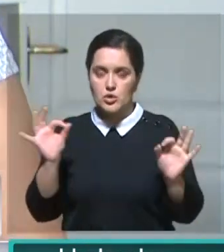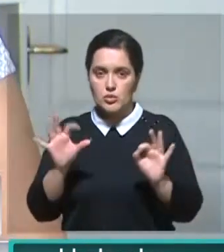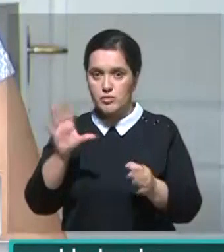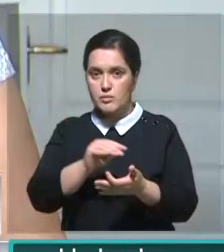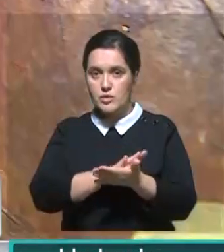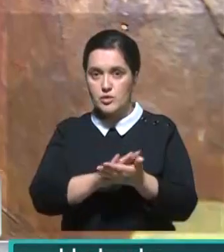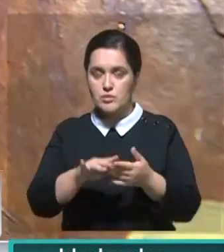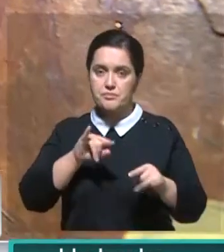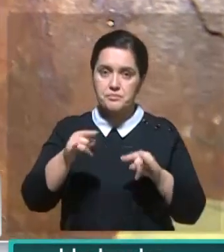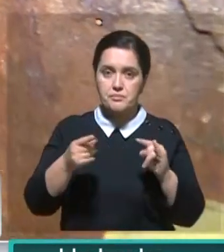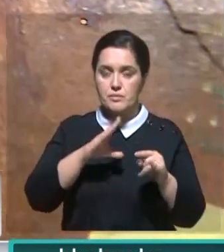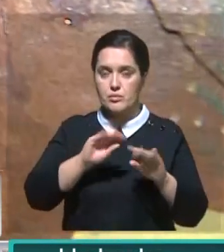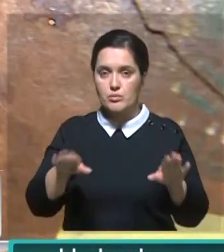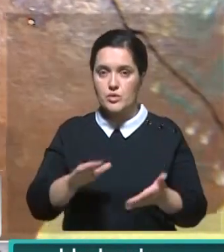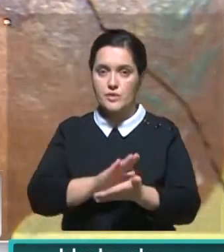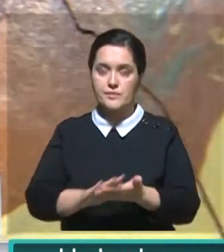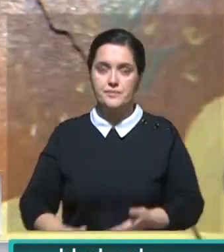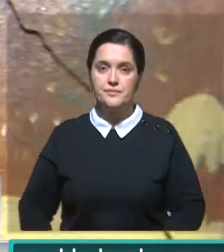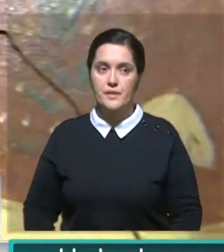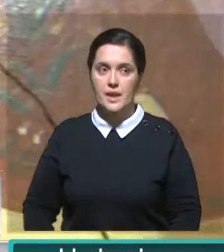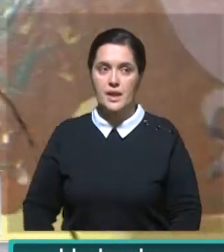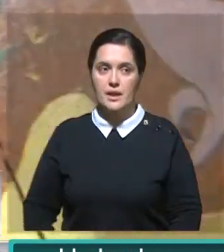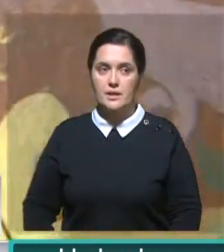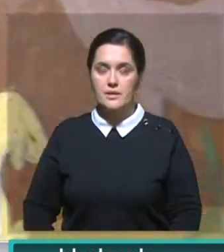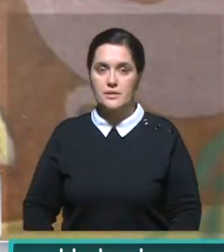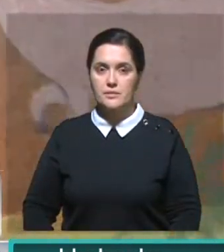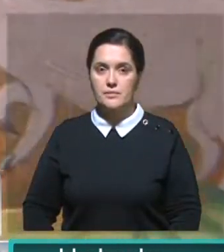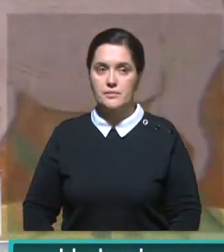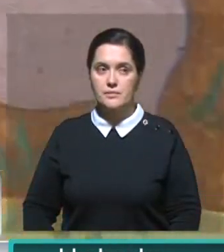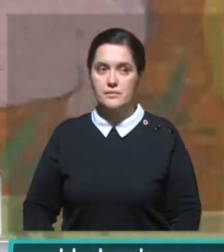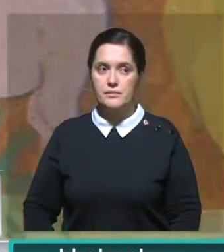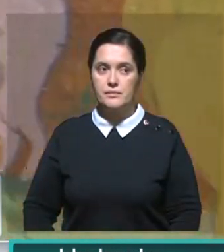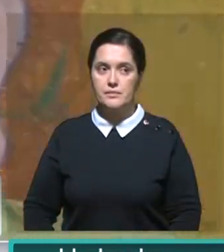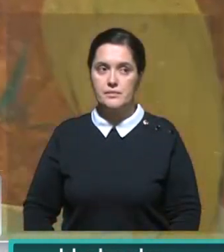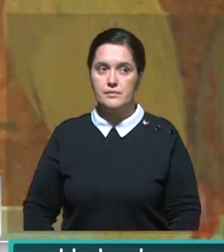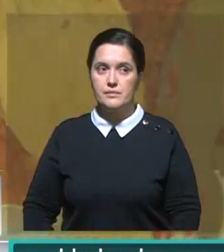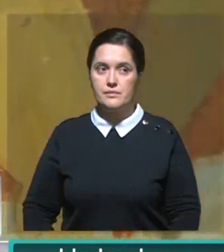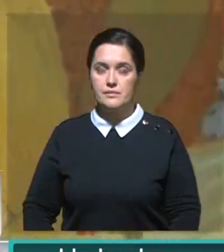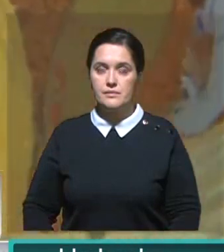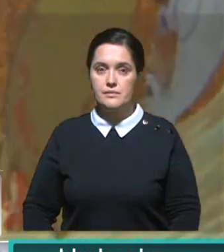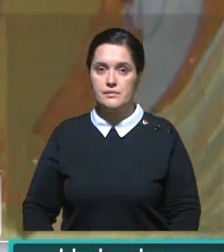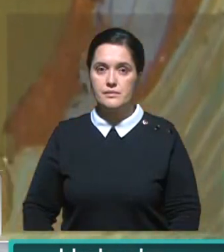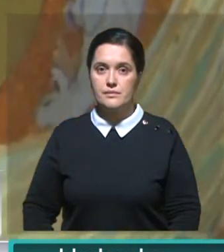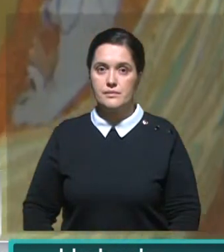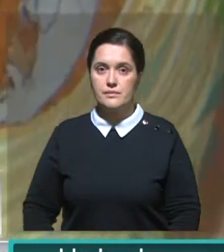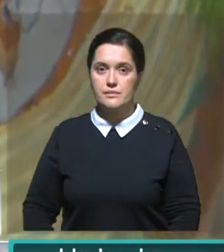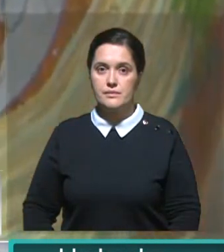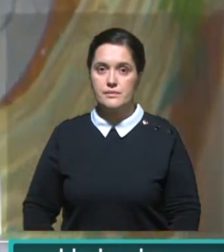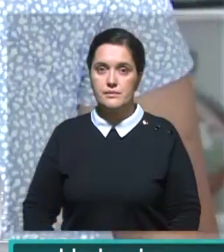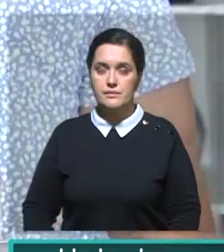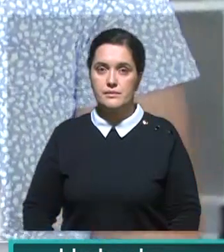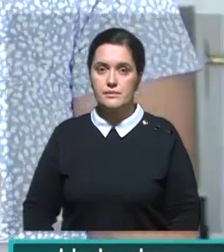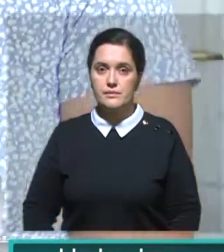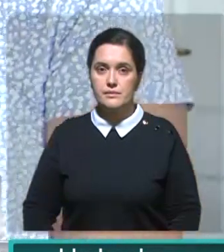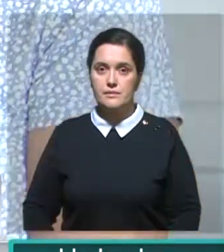не желтеет. Эта работа вот называется «Анжагасында», это я на Кызылорде. Я